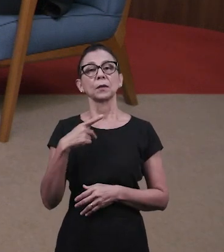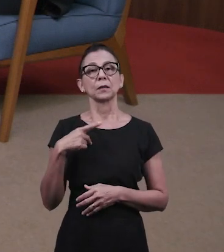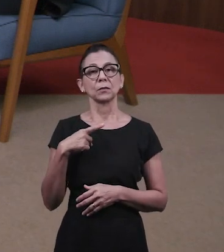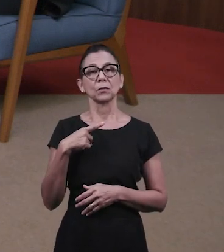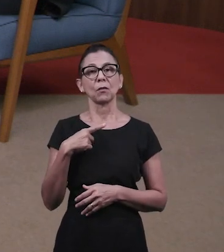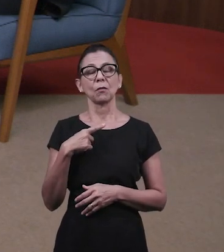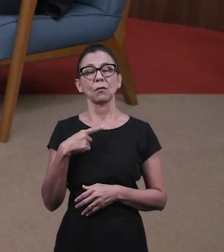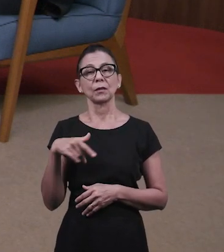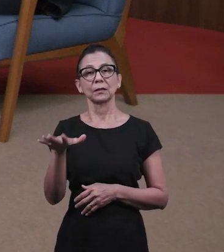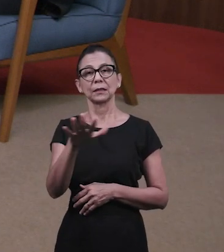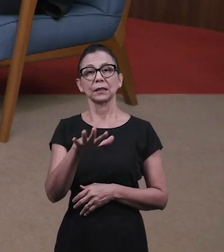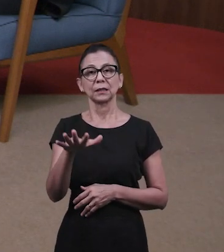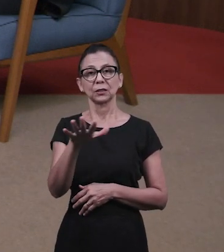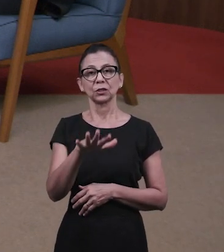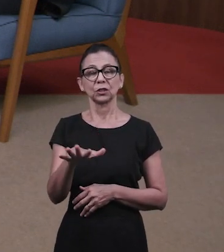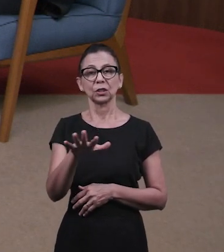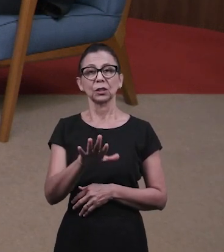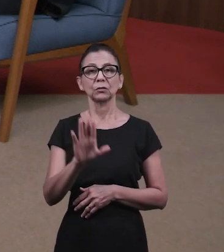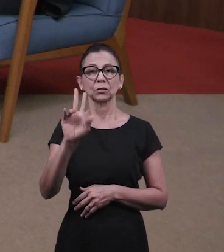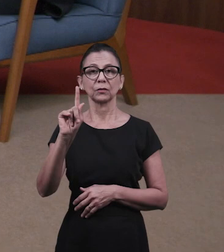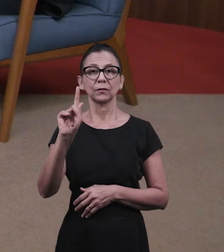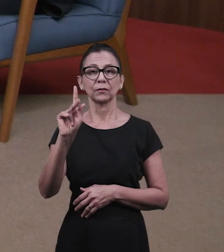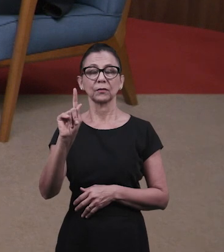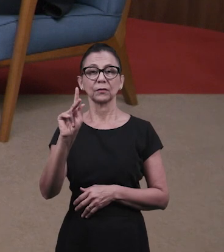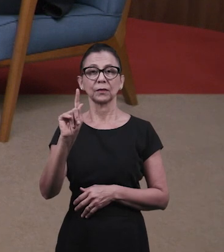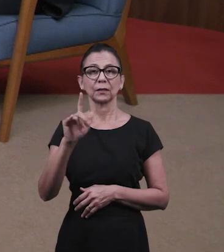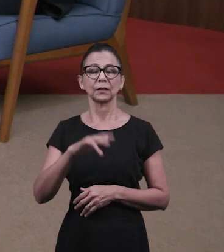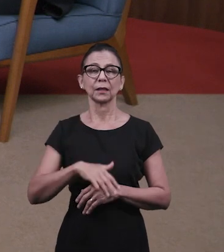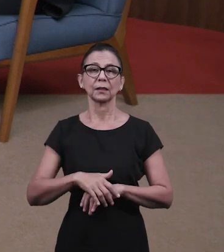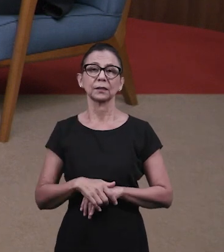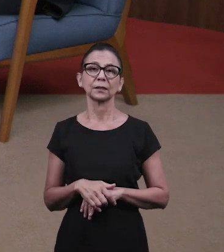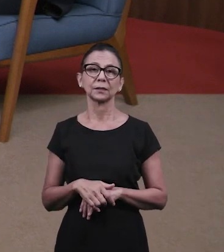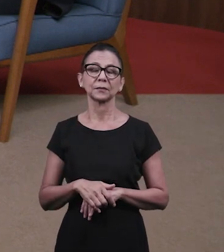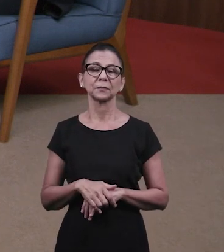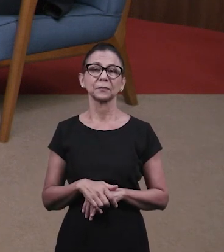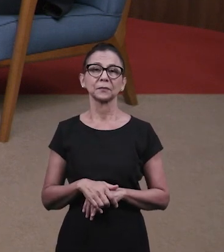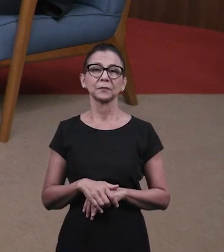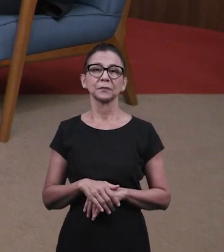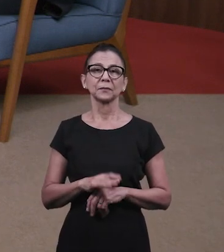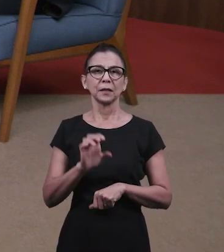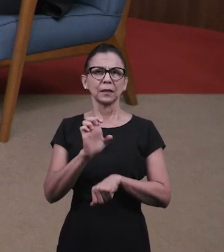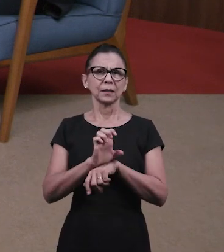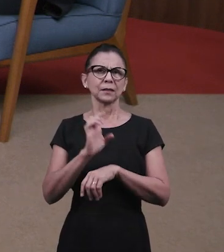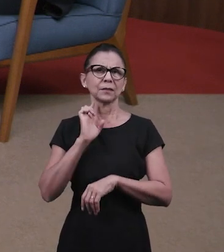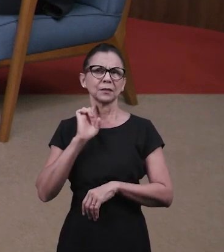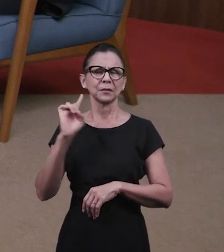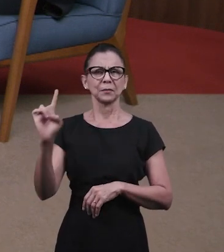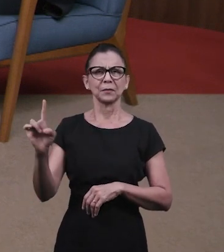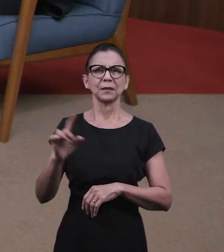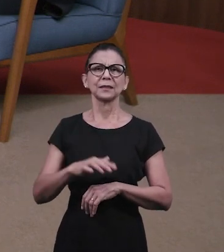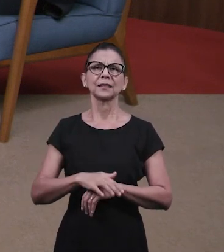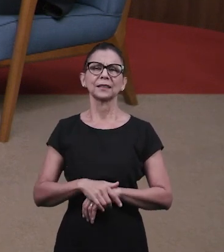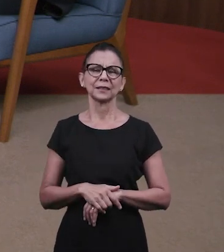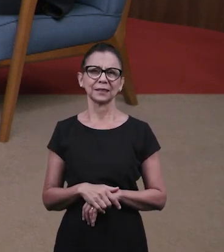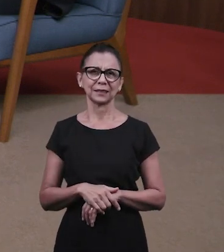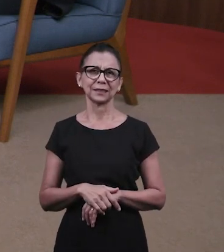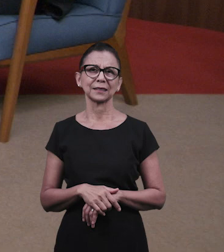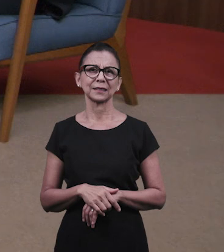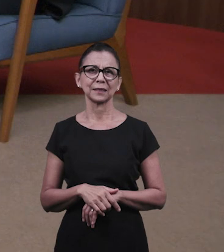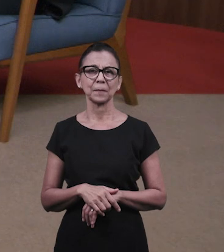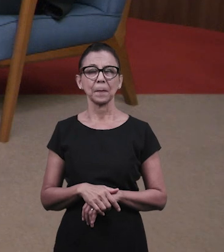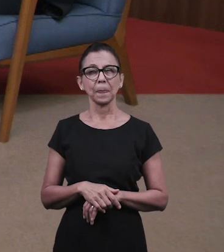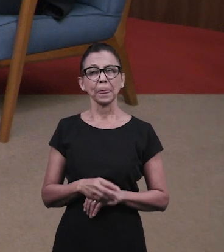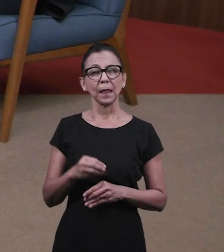Governador Valadares. Nous avons un groupe de sciences e foi. Il va apporter une participation